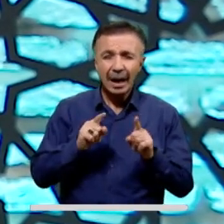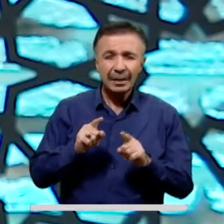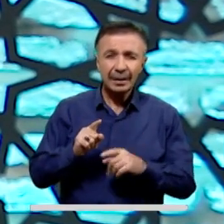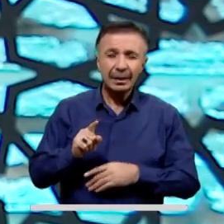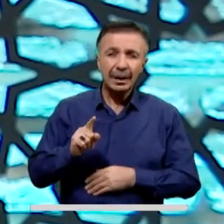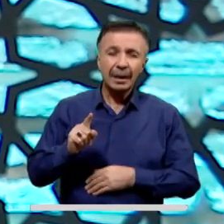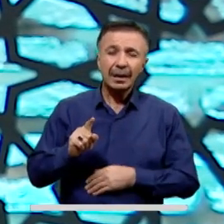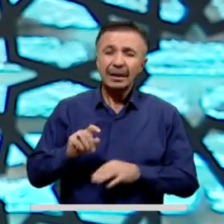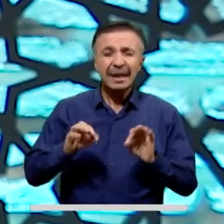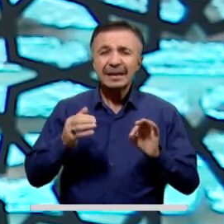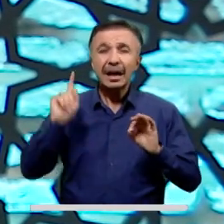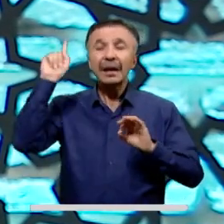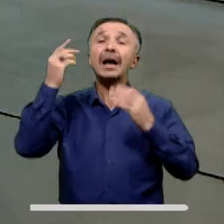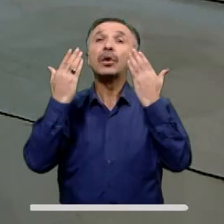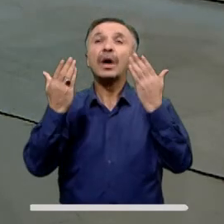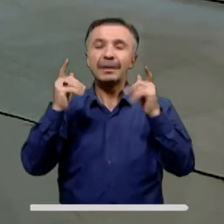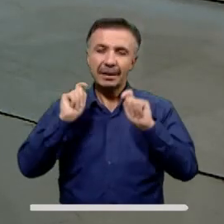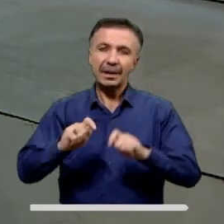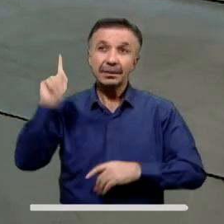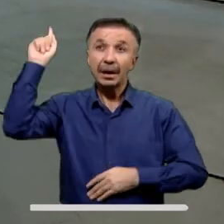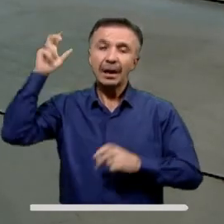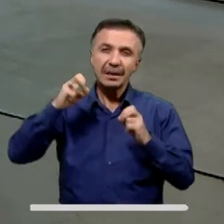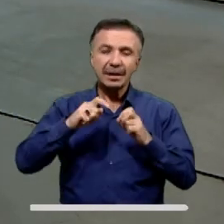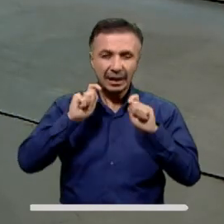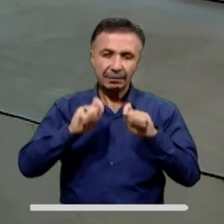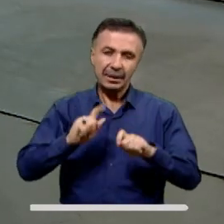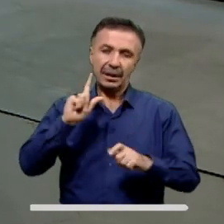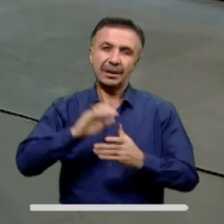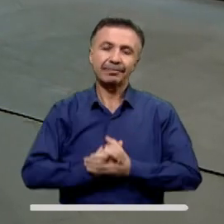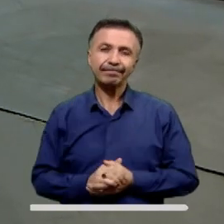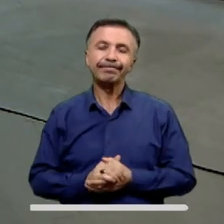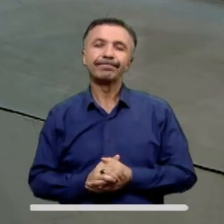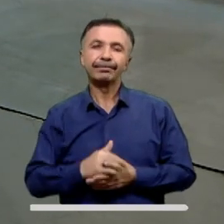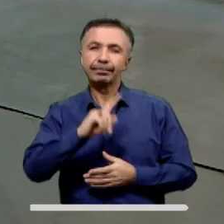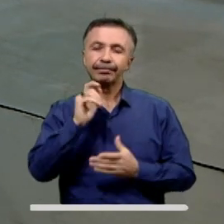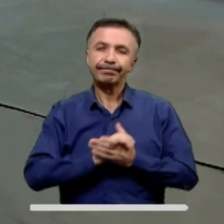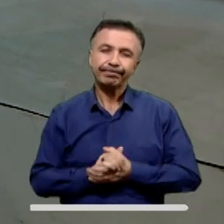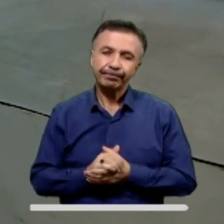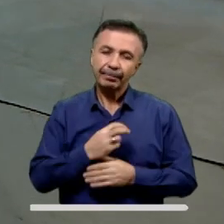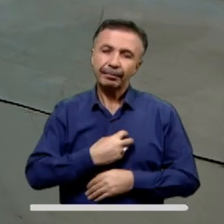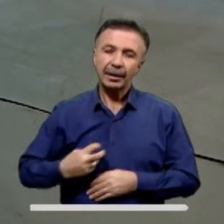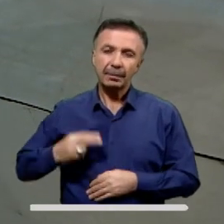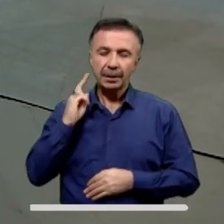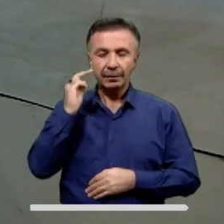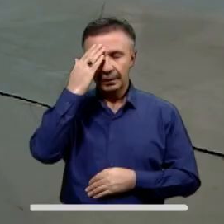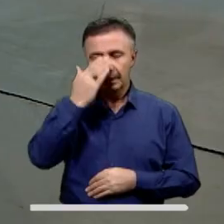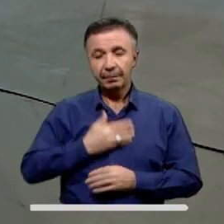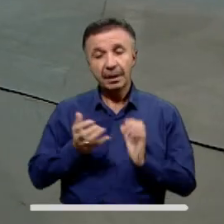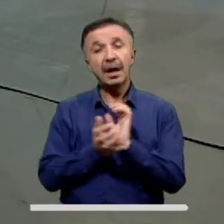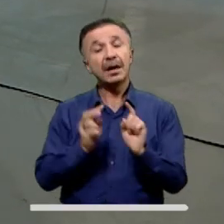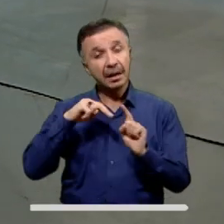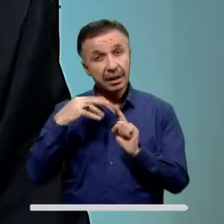bereketi üzerinize olsun demiş. Bismillah, elhamdülillah. Ve salatu ve selamu ala